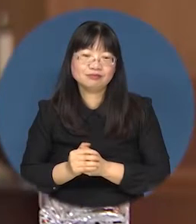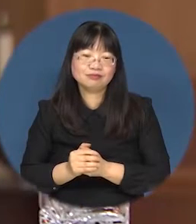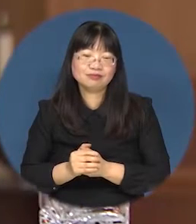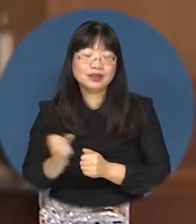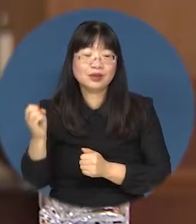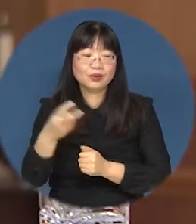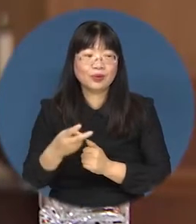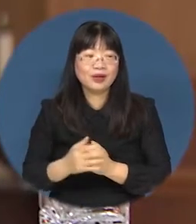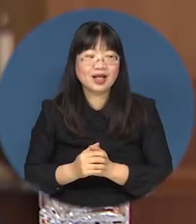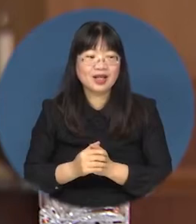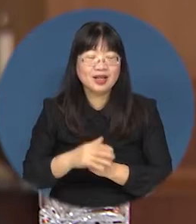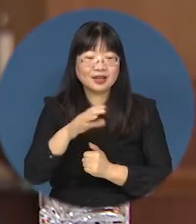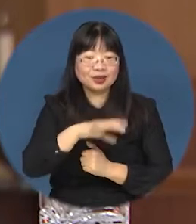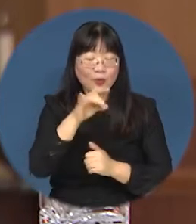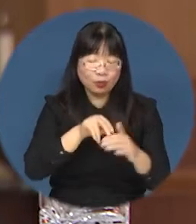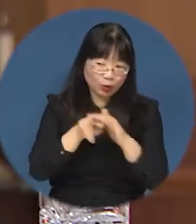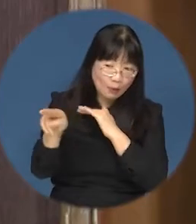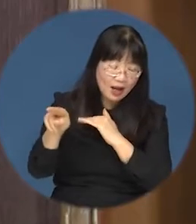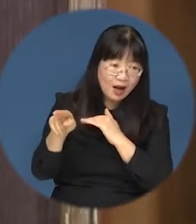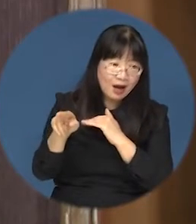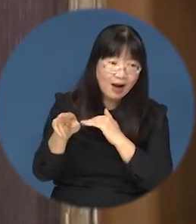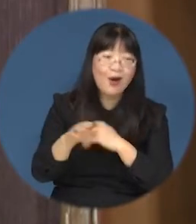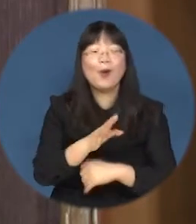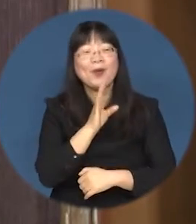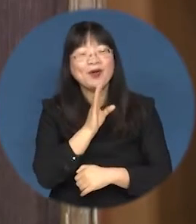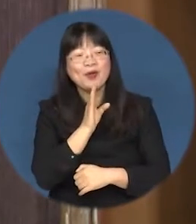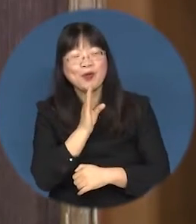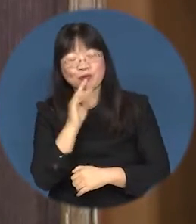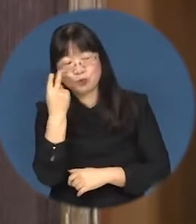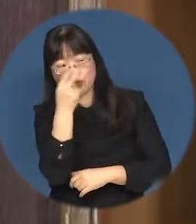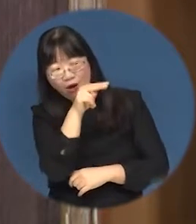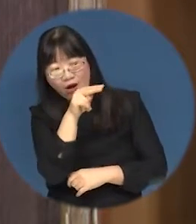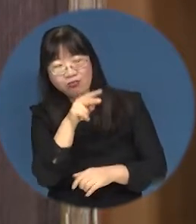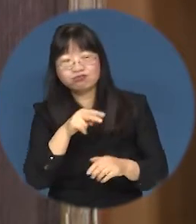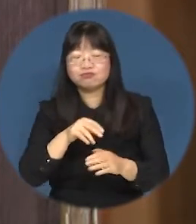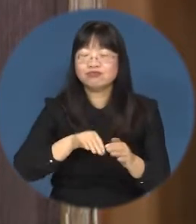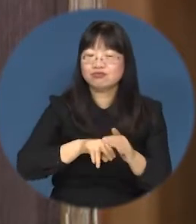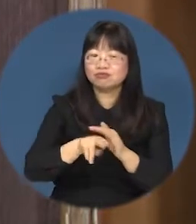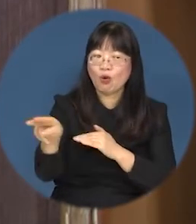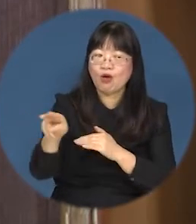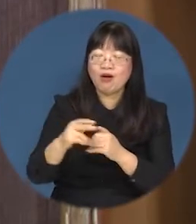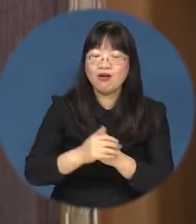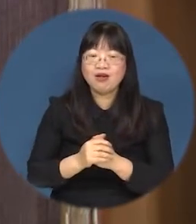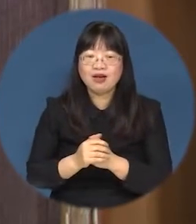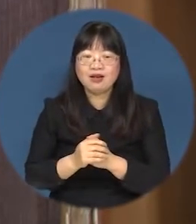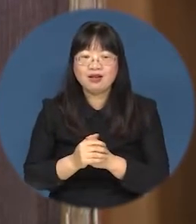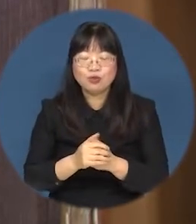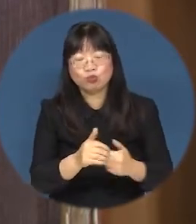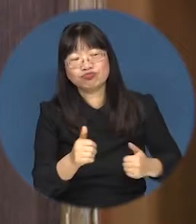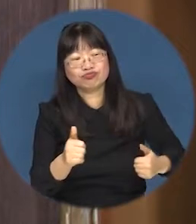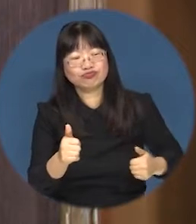네, 그리고 이쁘죠. 처음에는 도망가요. 네, 처음에 떠나죠. 이리고 쳐다보고 떠납니다. 그러면 그걸 따라갈 수가 없죠.